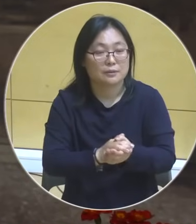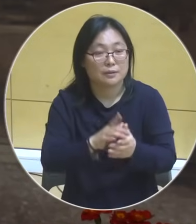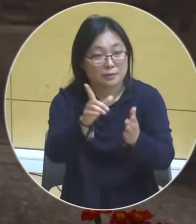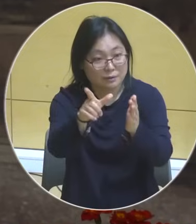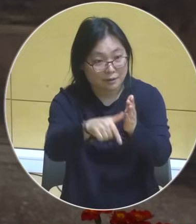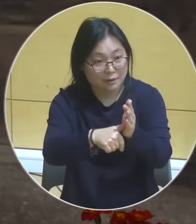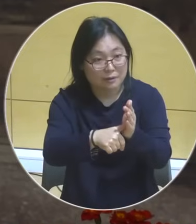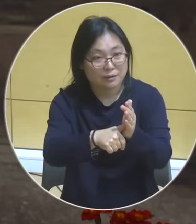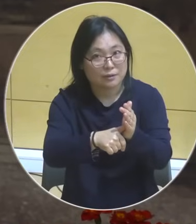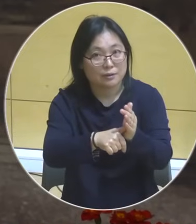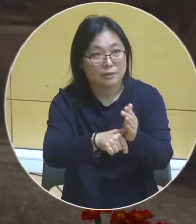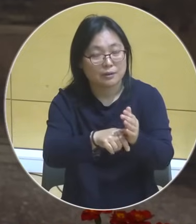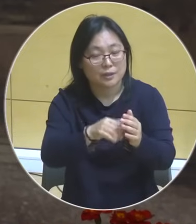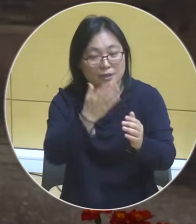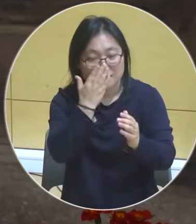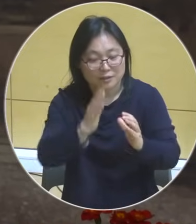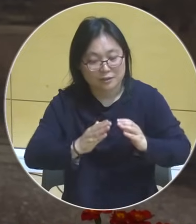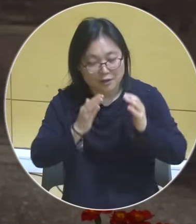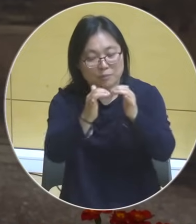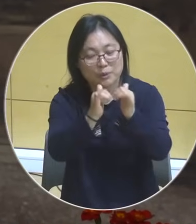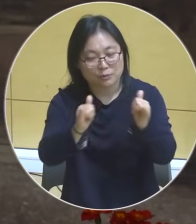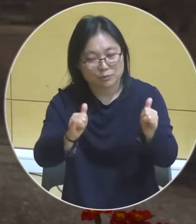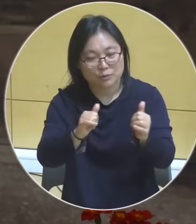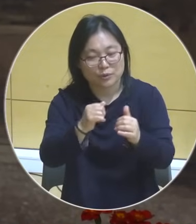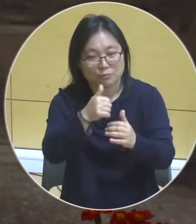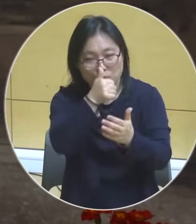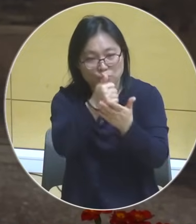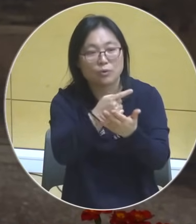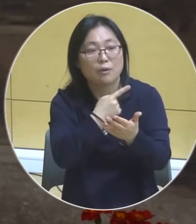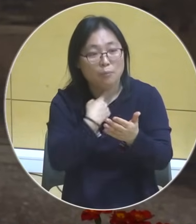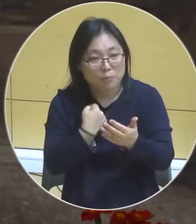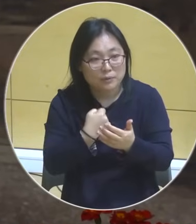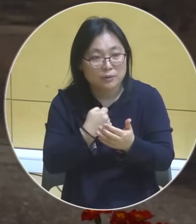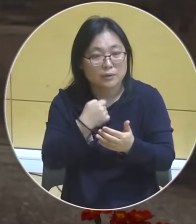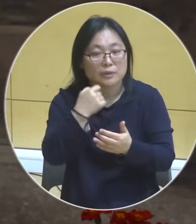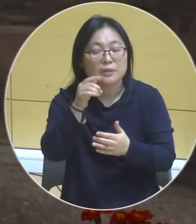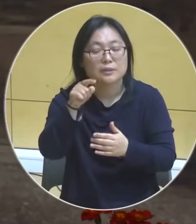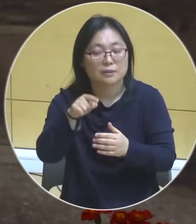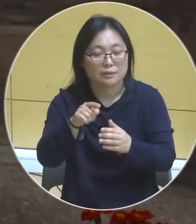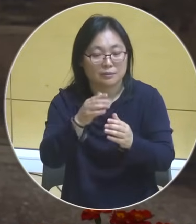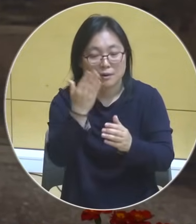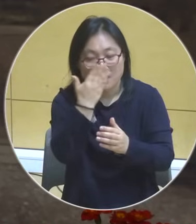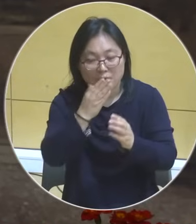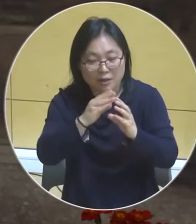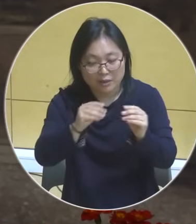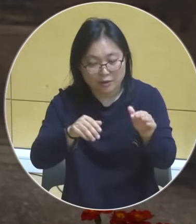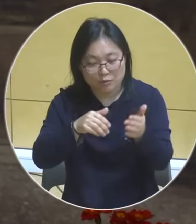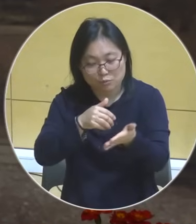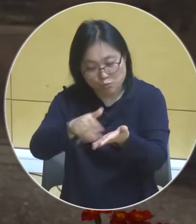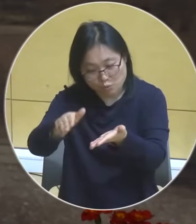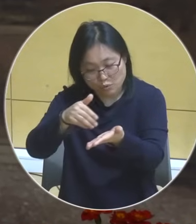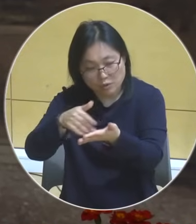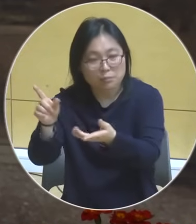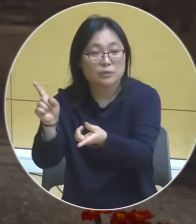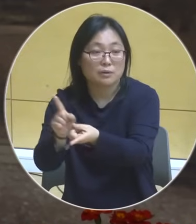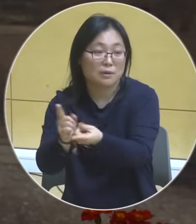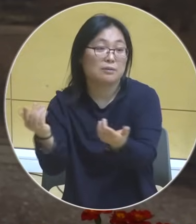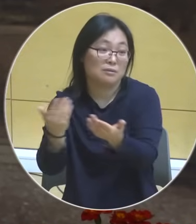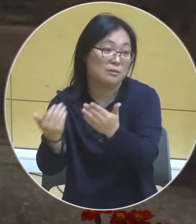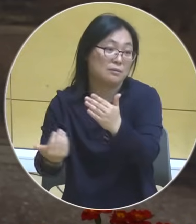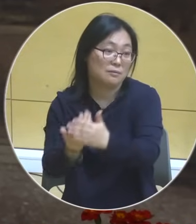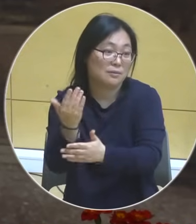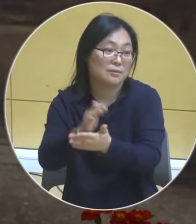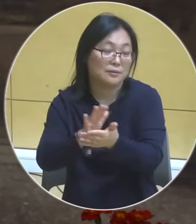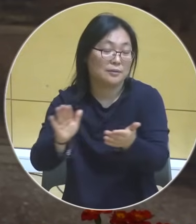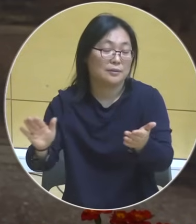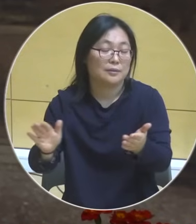사사시대는 바로 이스라엘 백성이 타락해서 결국은 그 땅에서 쫓겨나는 역사로 이어지게 되는 것을 보게